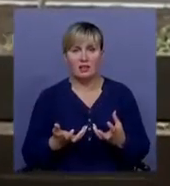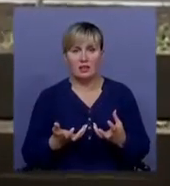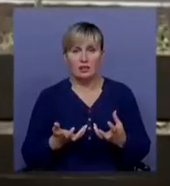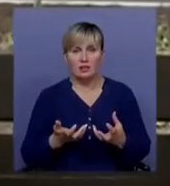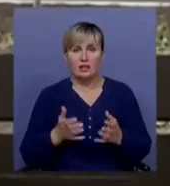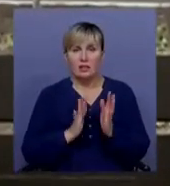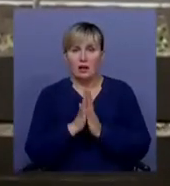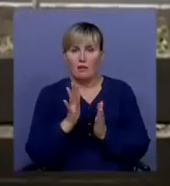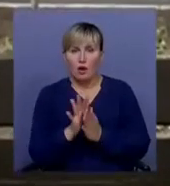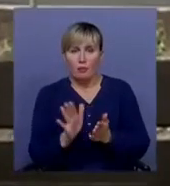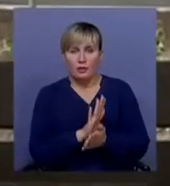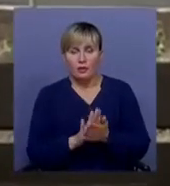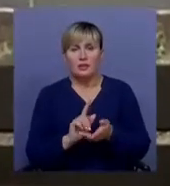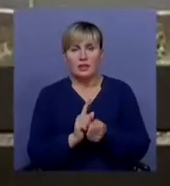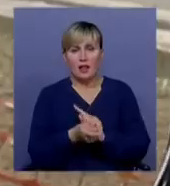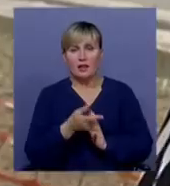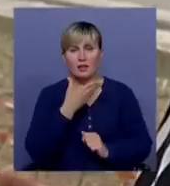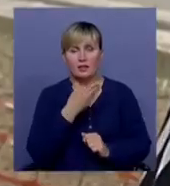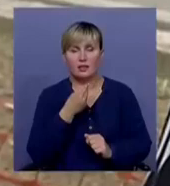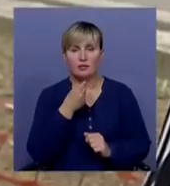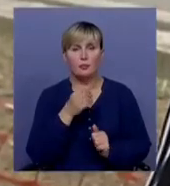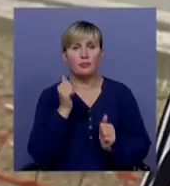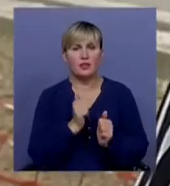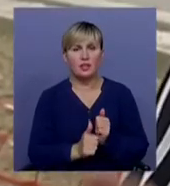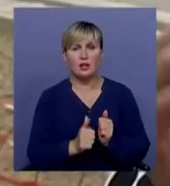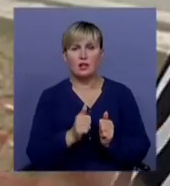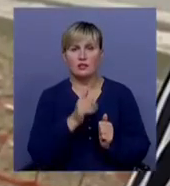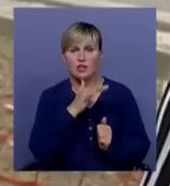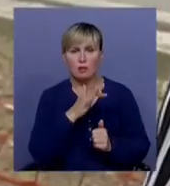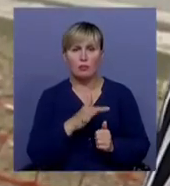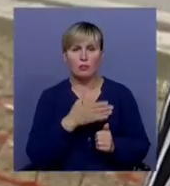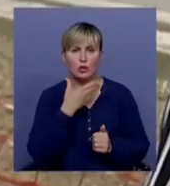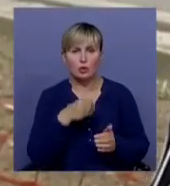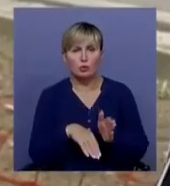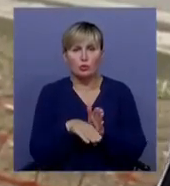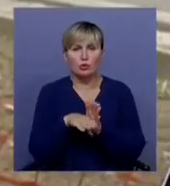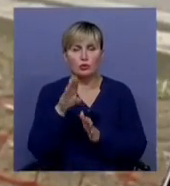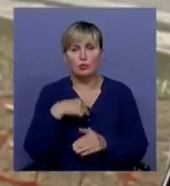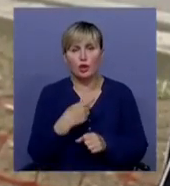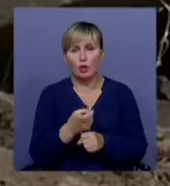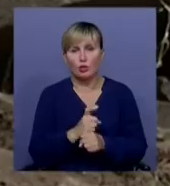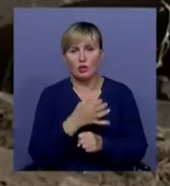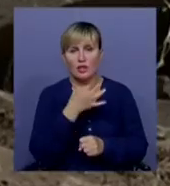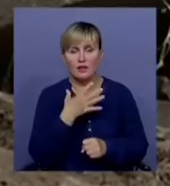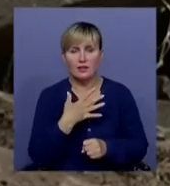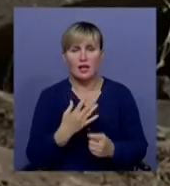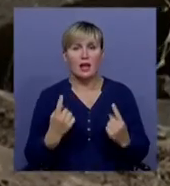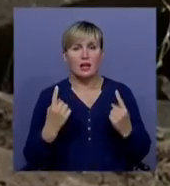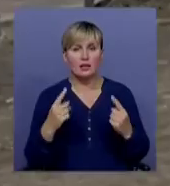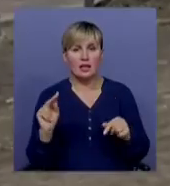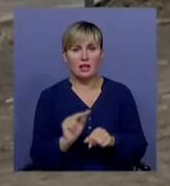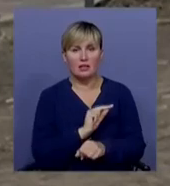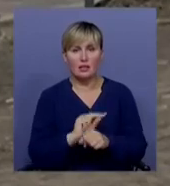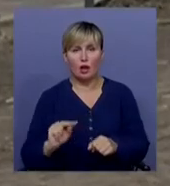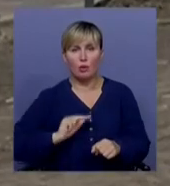газон почистили. Стало красиво намного. С каждым разом все лучше и лучше. Вот сейчас еще красивее сделали. Мне очень нравится. Грандиозные